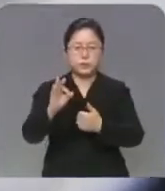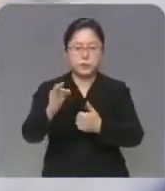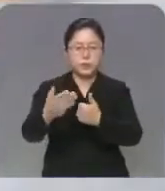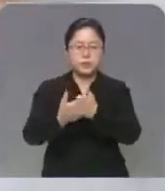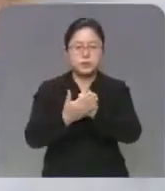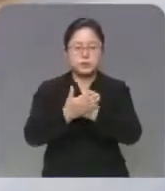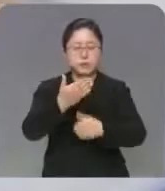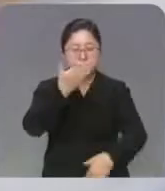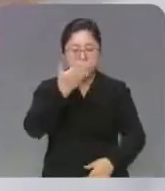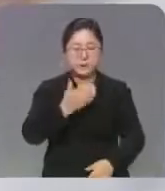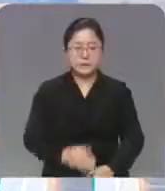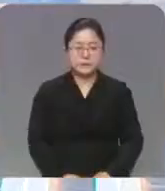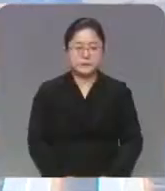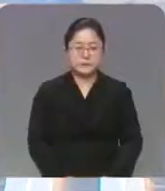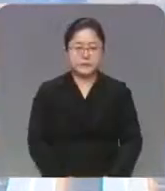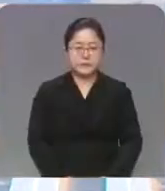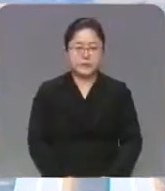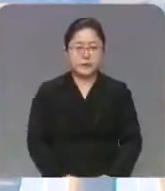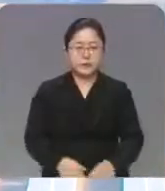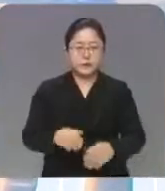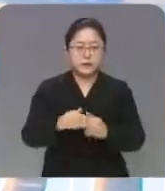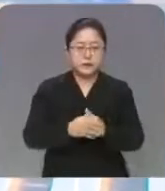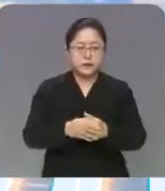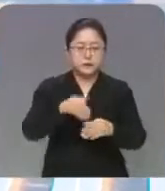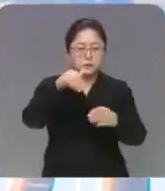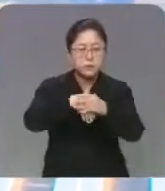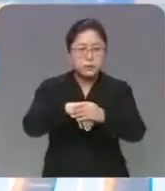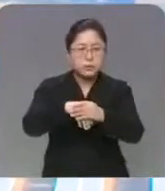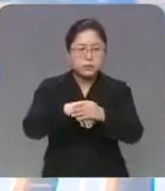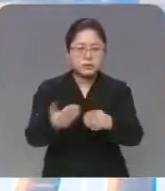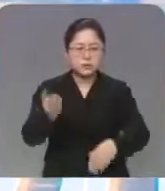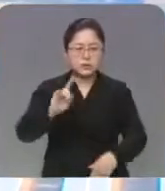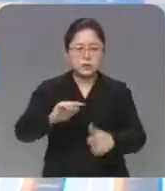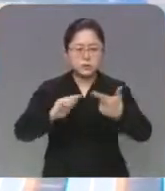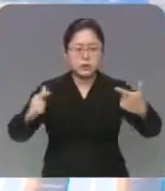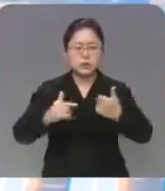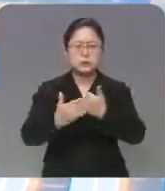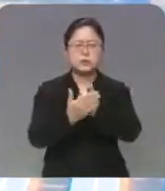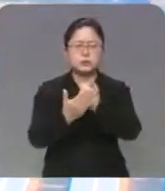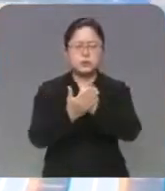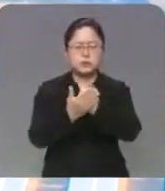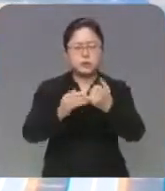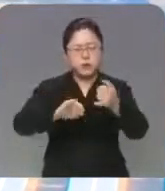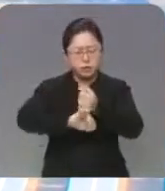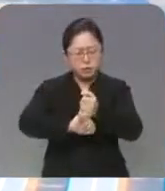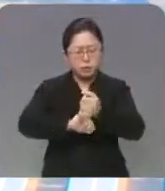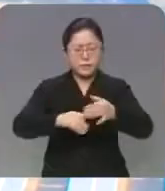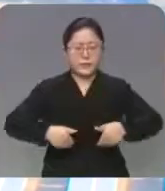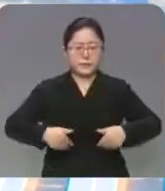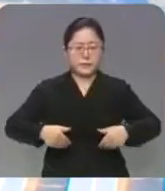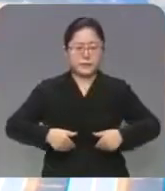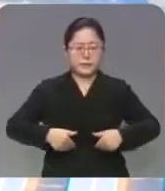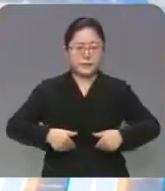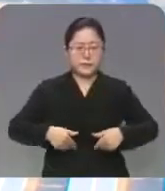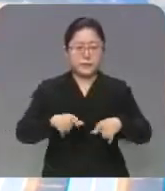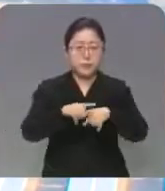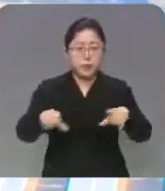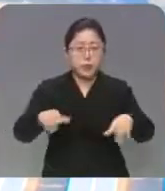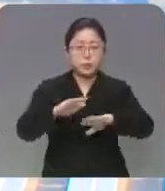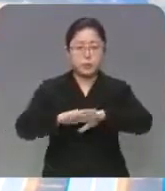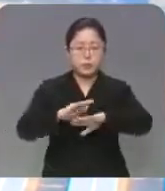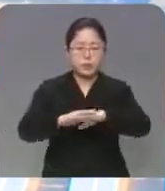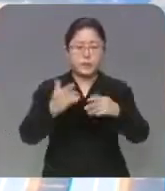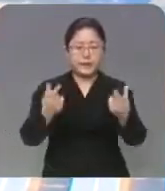있기 때문입니다. 막상 신기는 심었는데 그런 지원이 진짜 정말 절실하게 필요하다. 일반